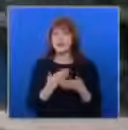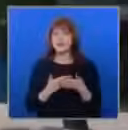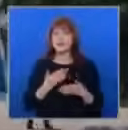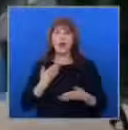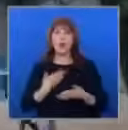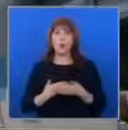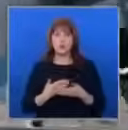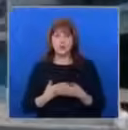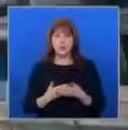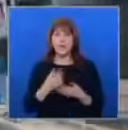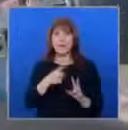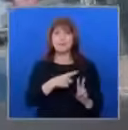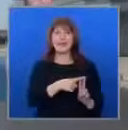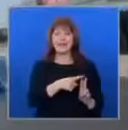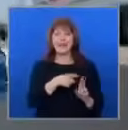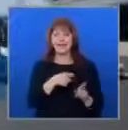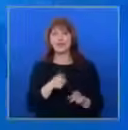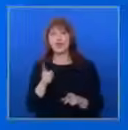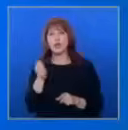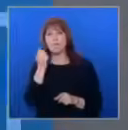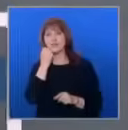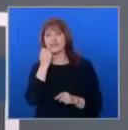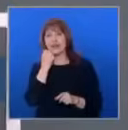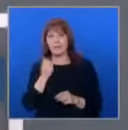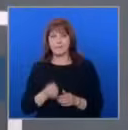между Пхеньян и Москва?